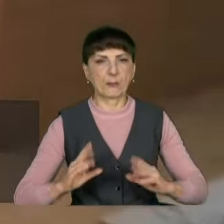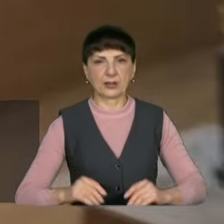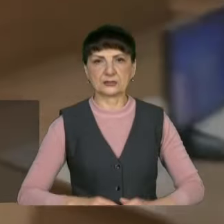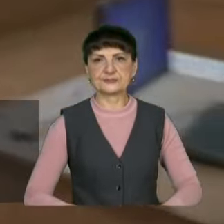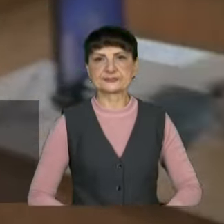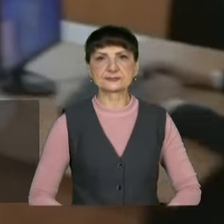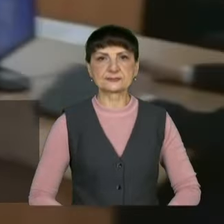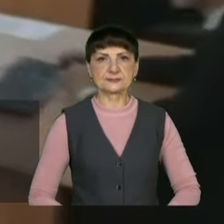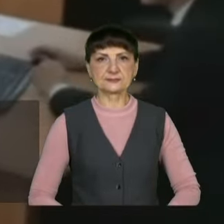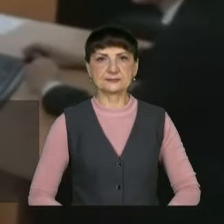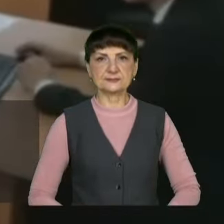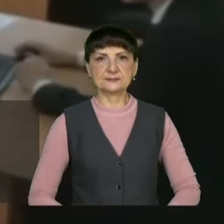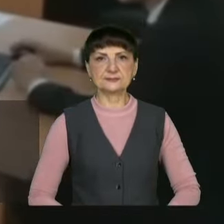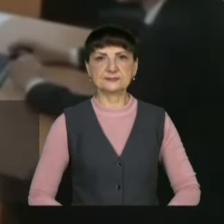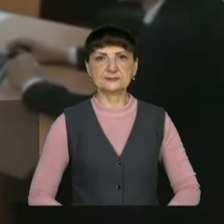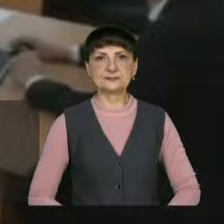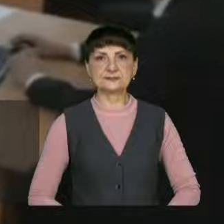присяжных.